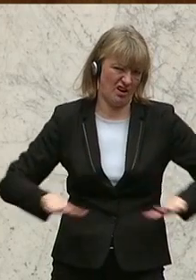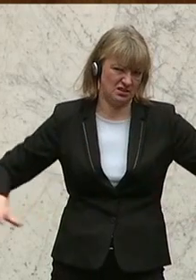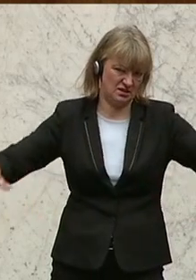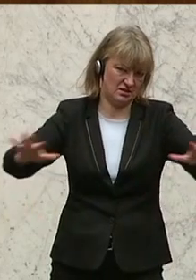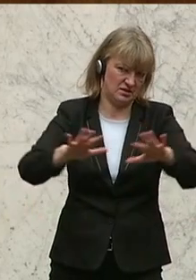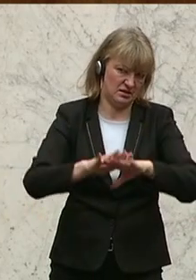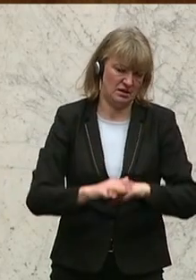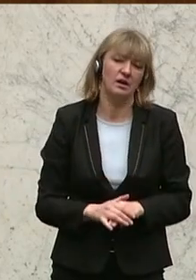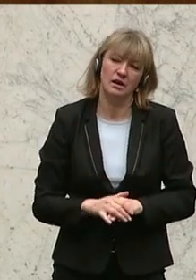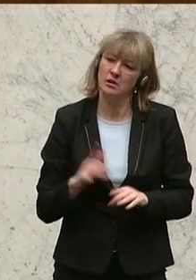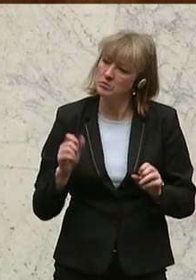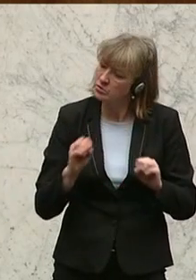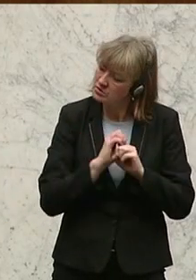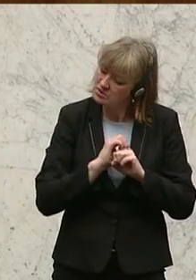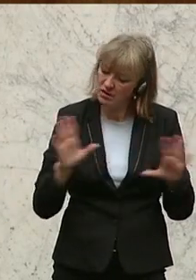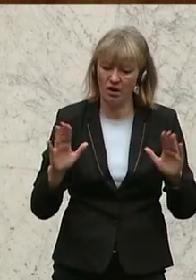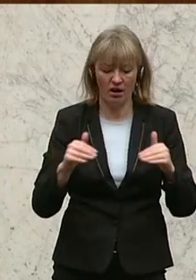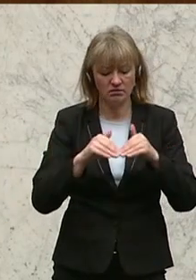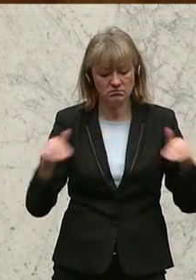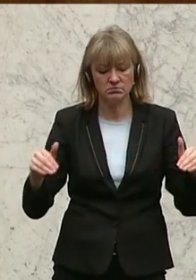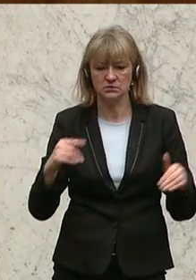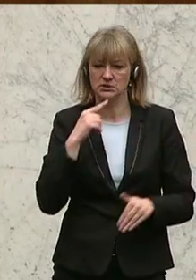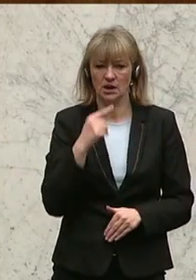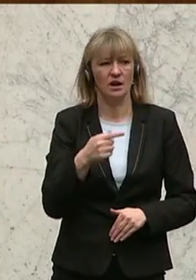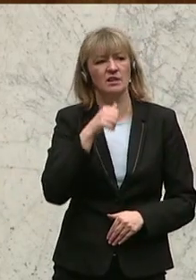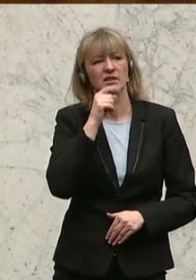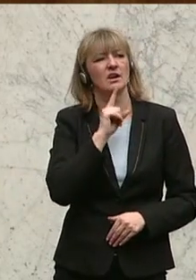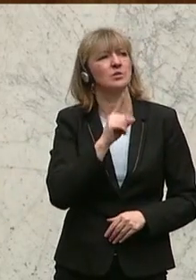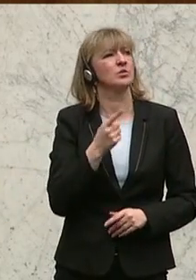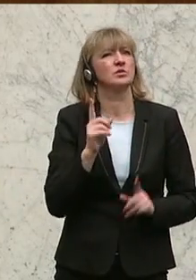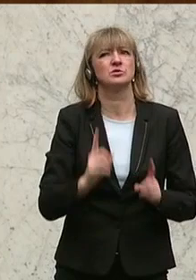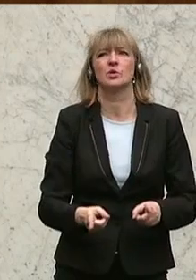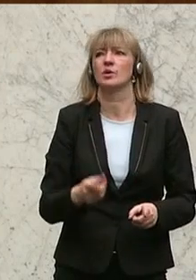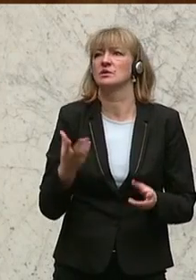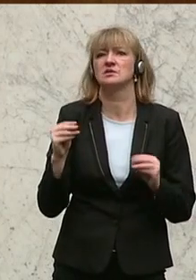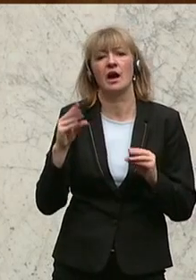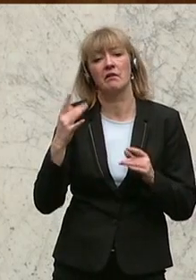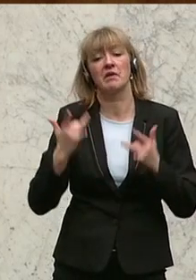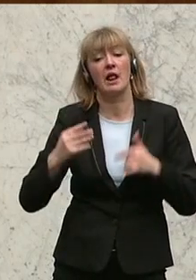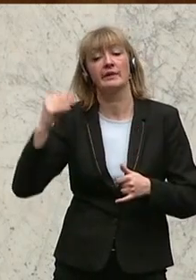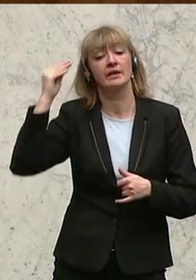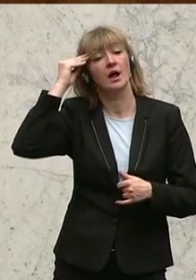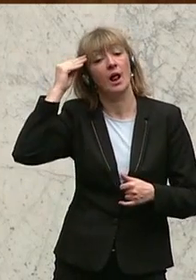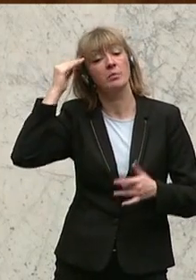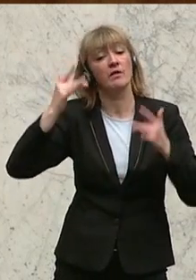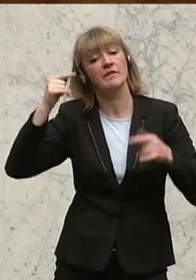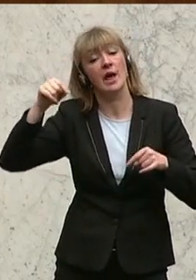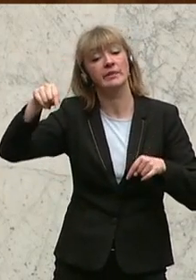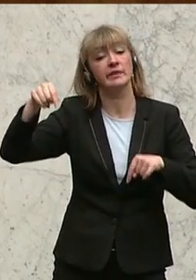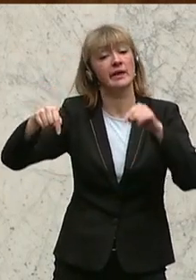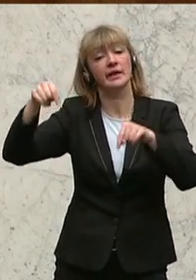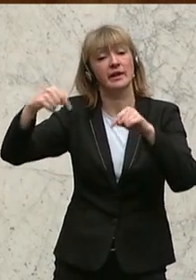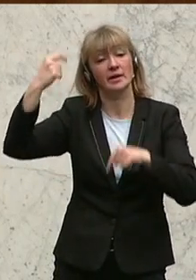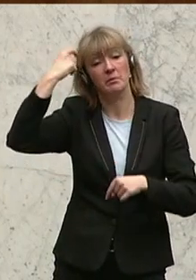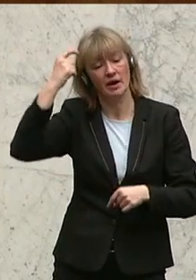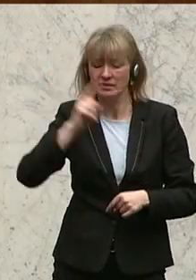einmal wichtig, eine klare Linie zu ziehen. Nicht immer irgendwas zu sagen, wo man glaubt, dass vielleicht etwas gemeint ist, sondern